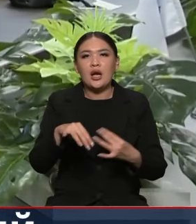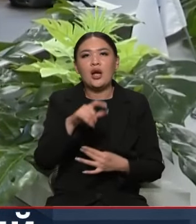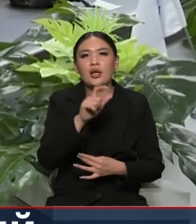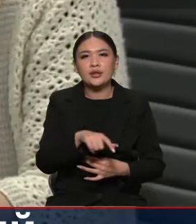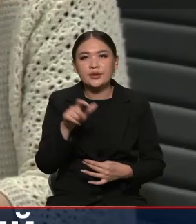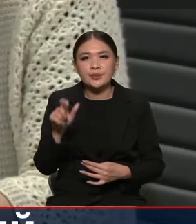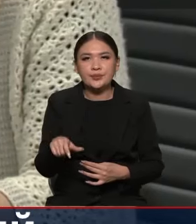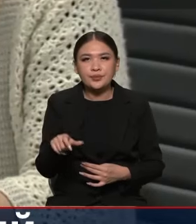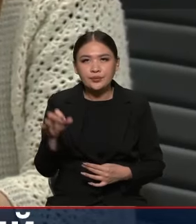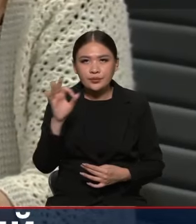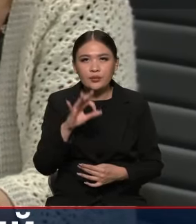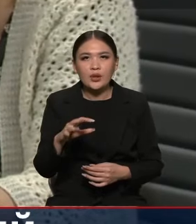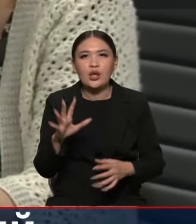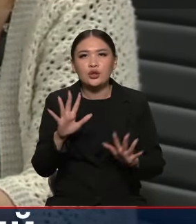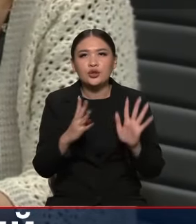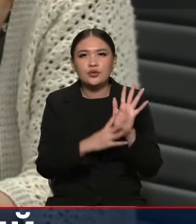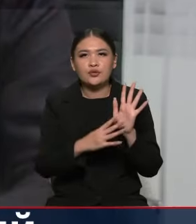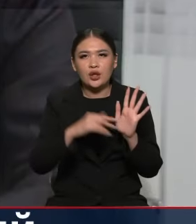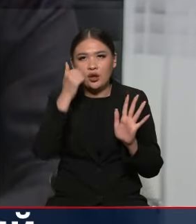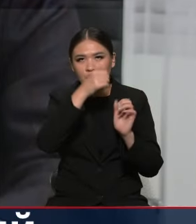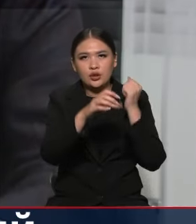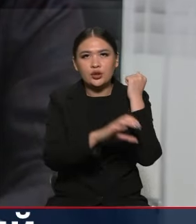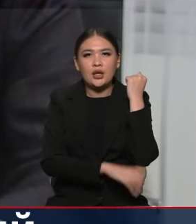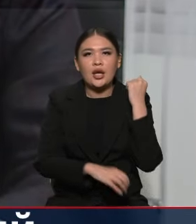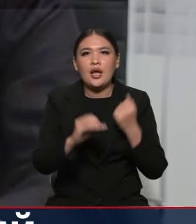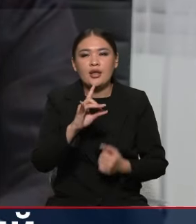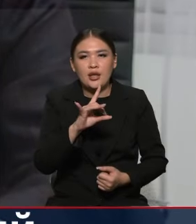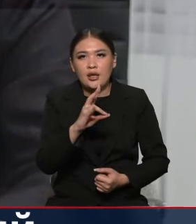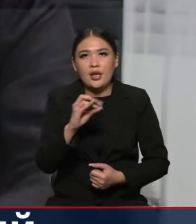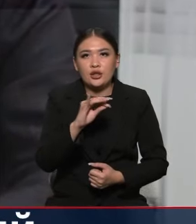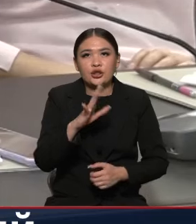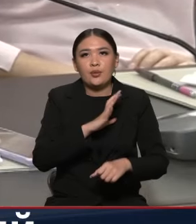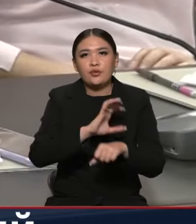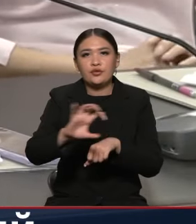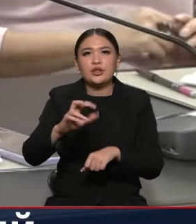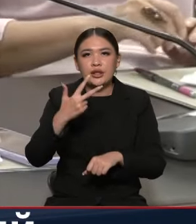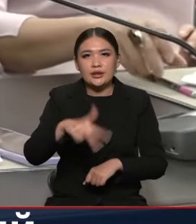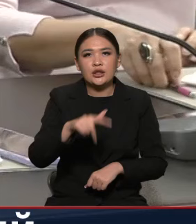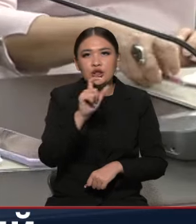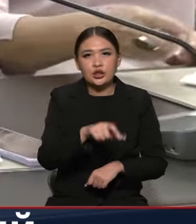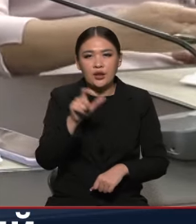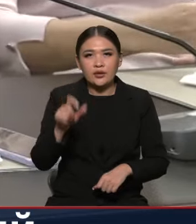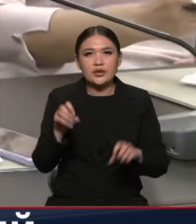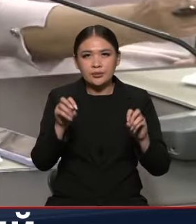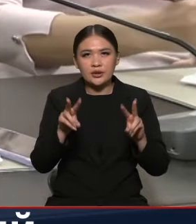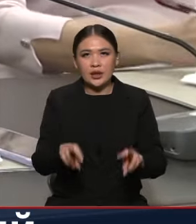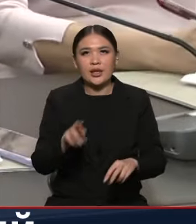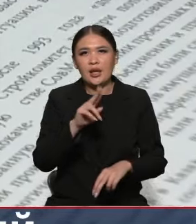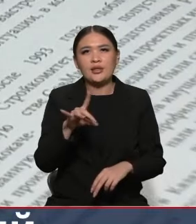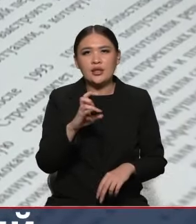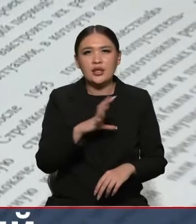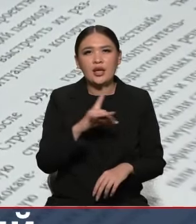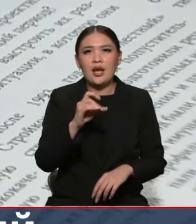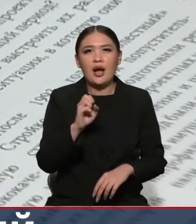в отрасли. К примеру, лишь в конце 90-х годов Energy University выпустил около 30 человек по специальности